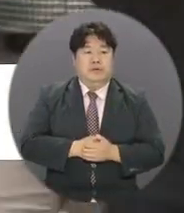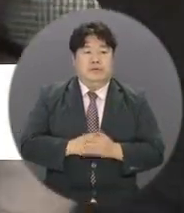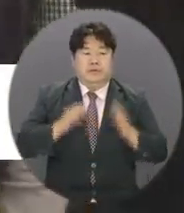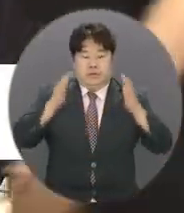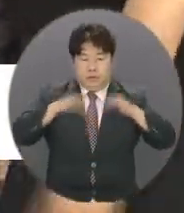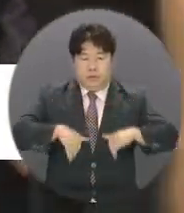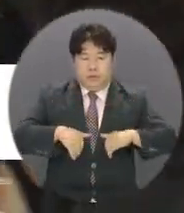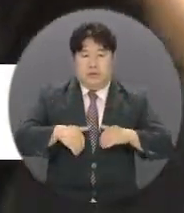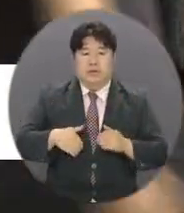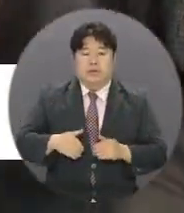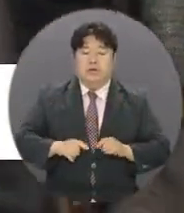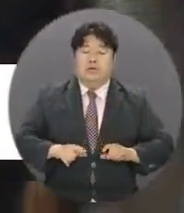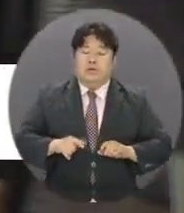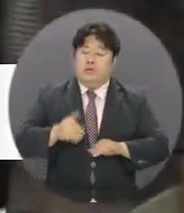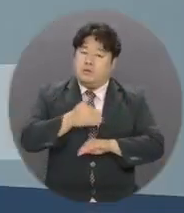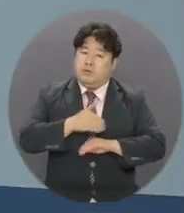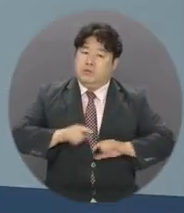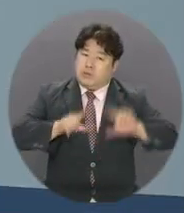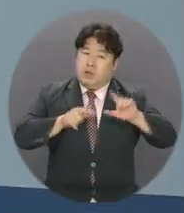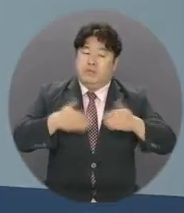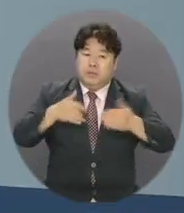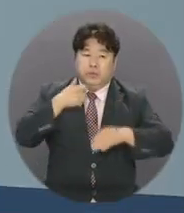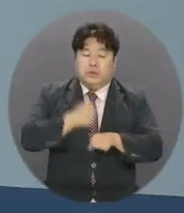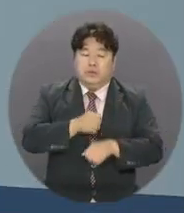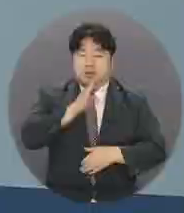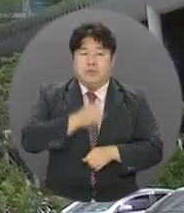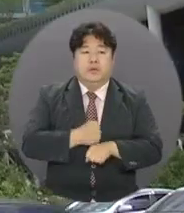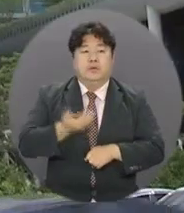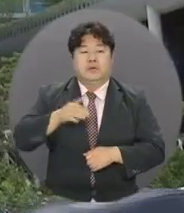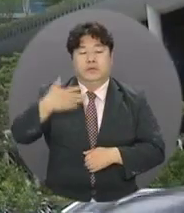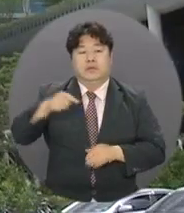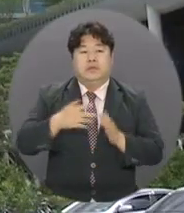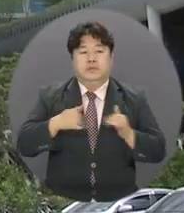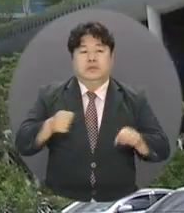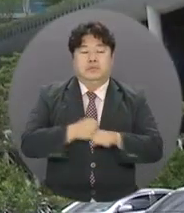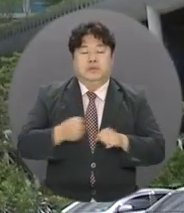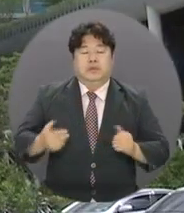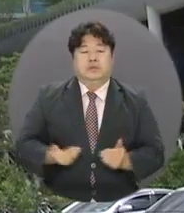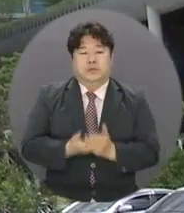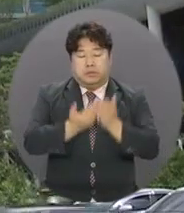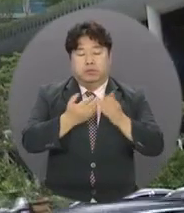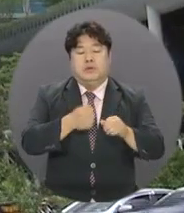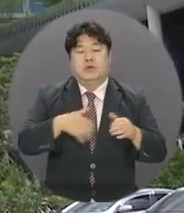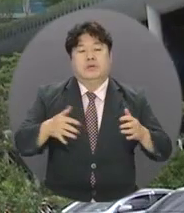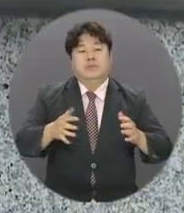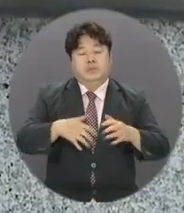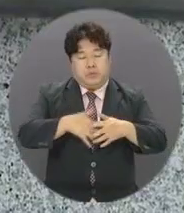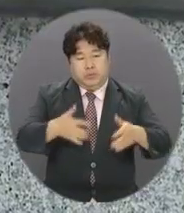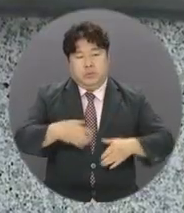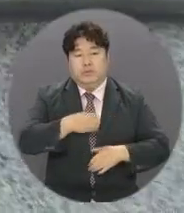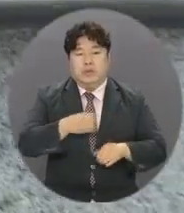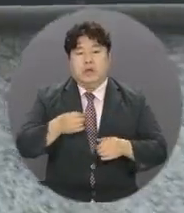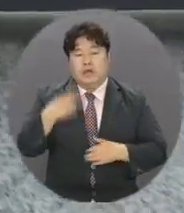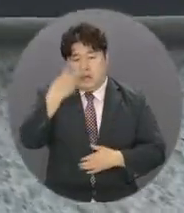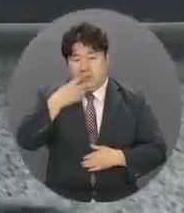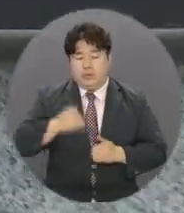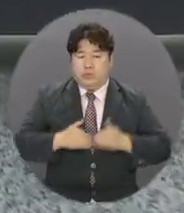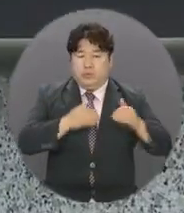철거 일정 못 받았다는 말 사실입니까? 그런데 차 씨가 재개발 조합과 감리 계약을 맺는 과정에서